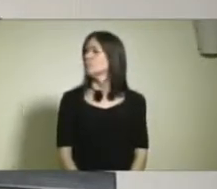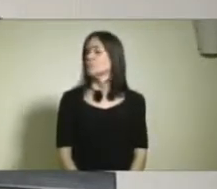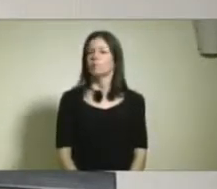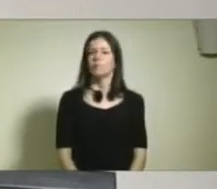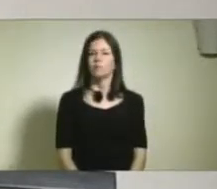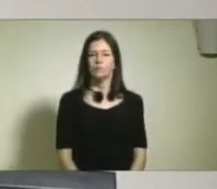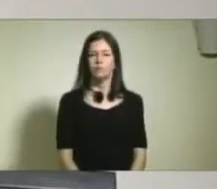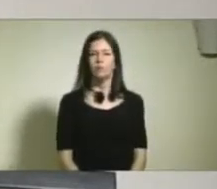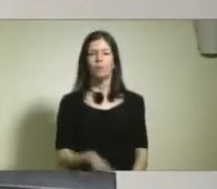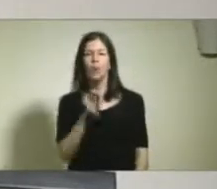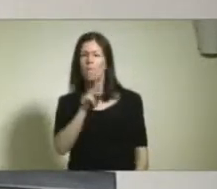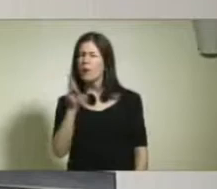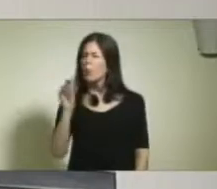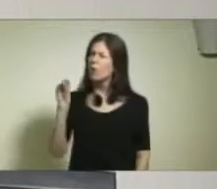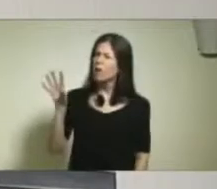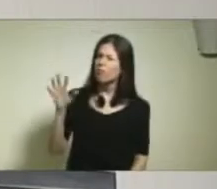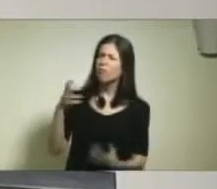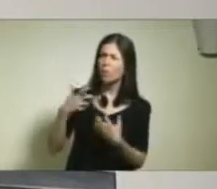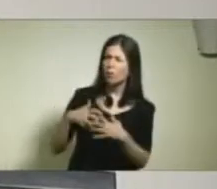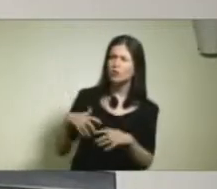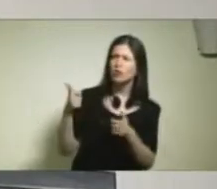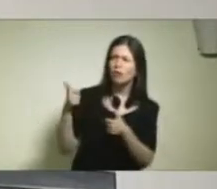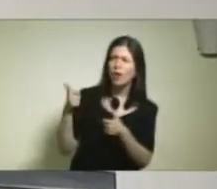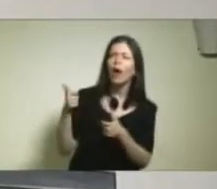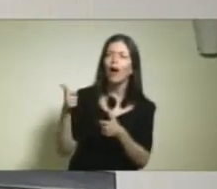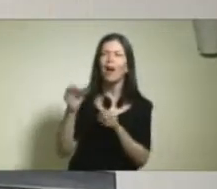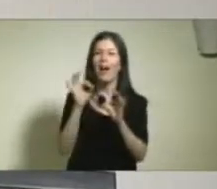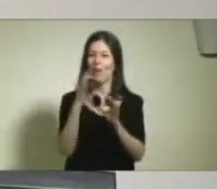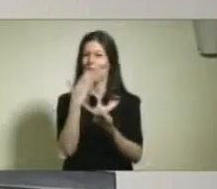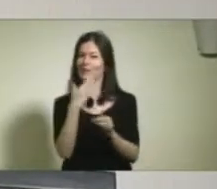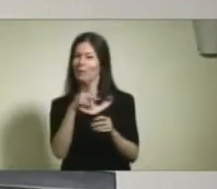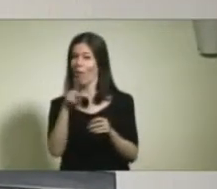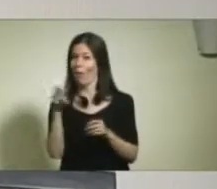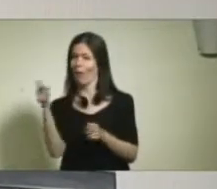Ah oui, merci.